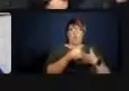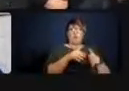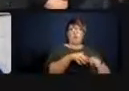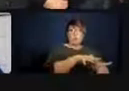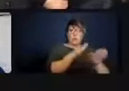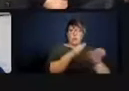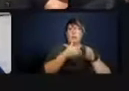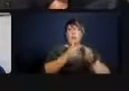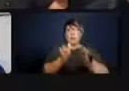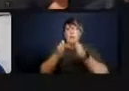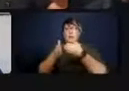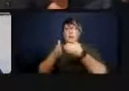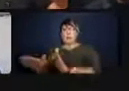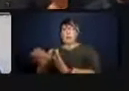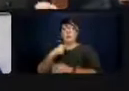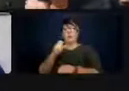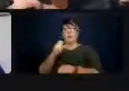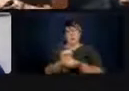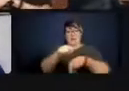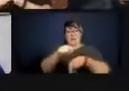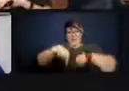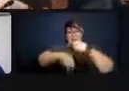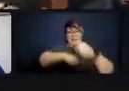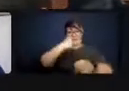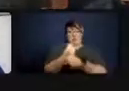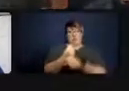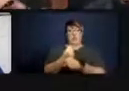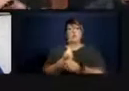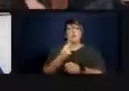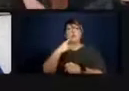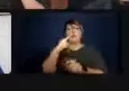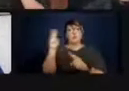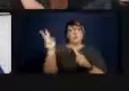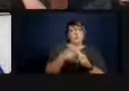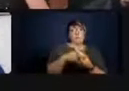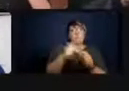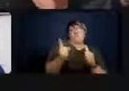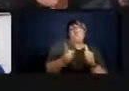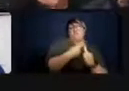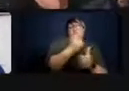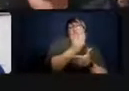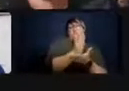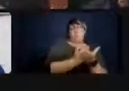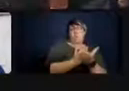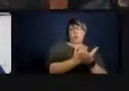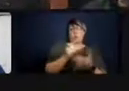Tumejaribu kuboresha mipango yetu pale tunapozungumzia